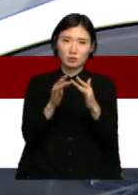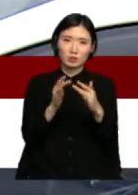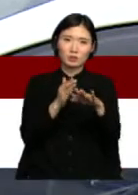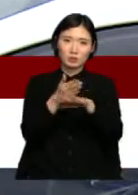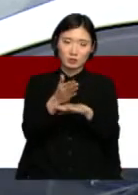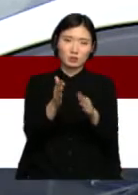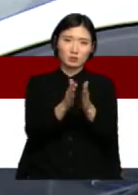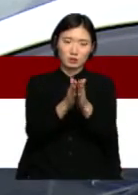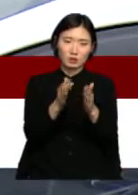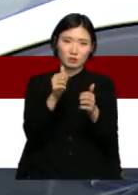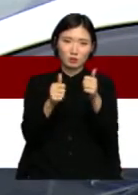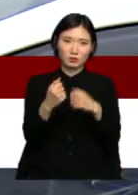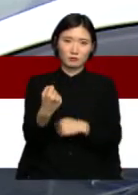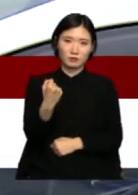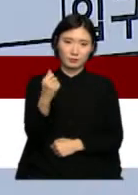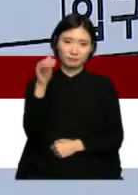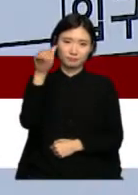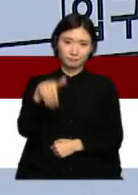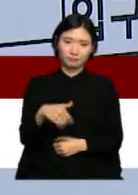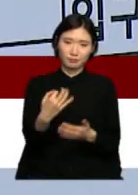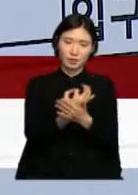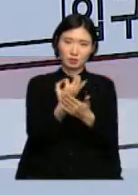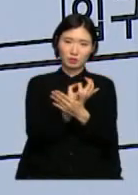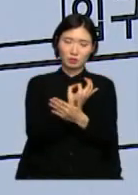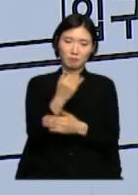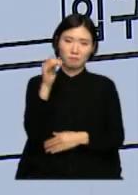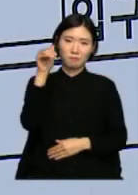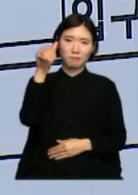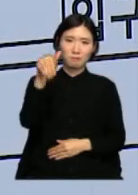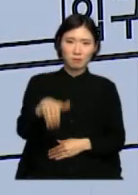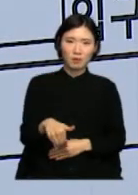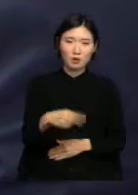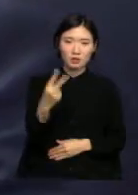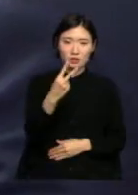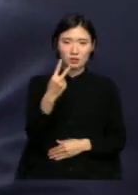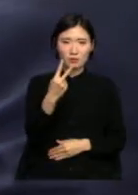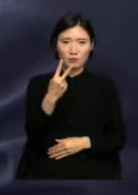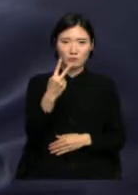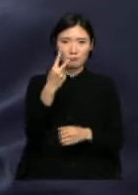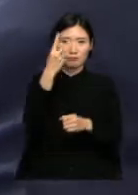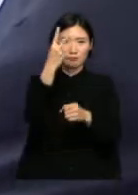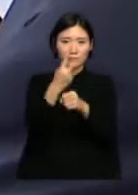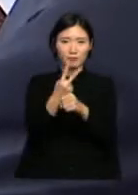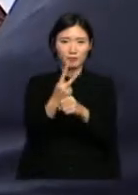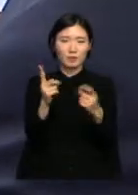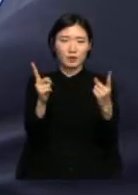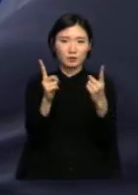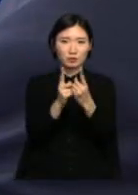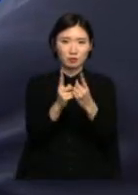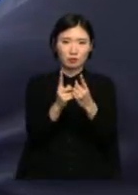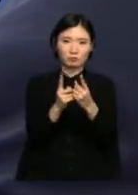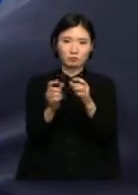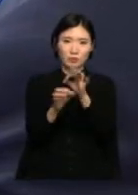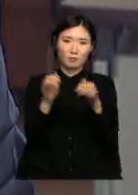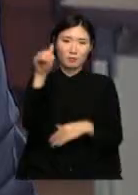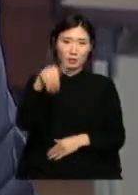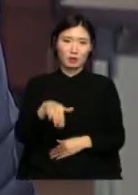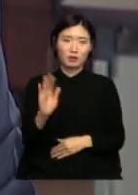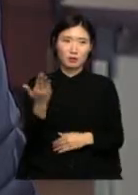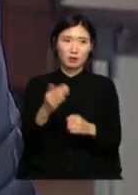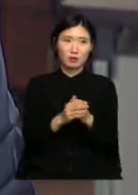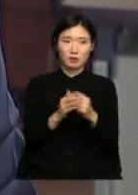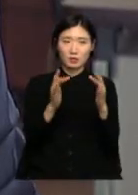경쟁력도 떨어졌습니다. 결국 매출이 바닥을 치며 2000년대 들어 쇠락의 길로 치달았습니다. 그